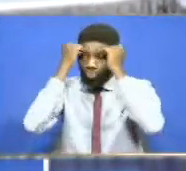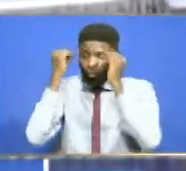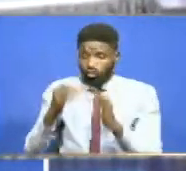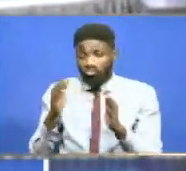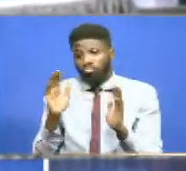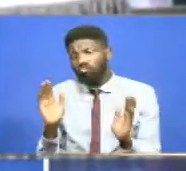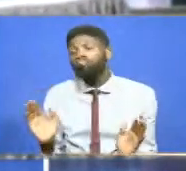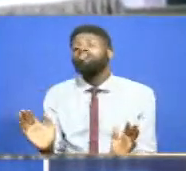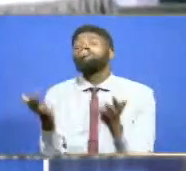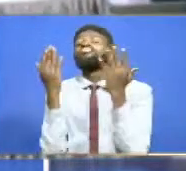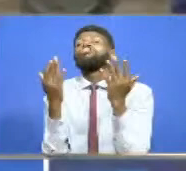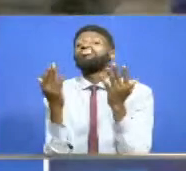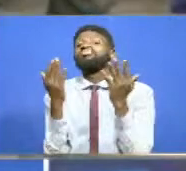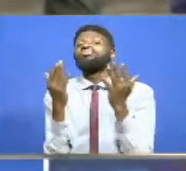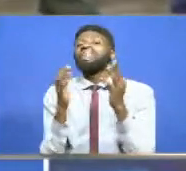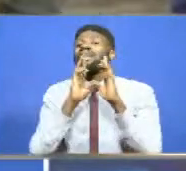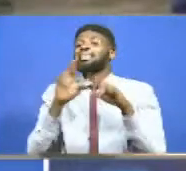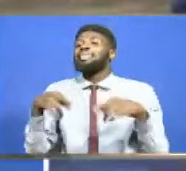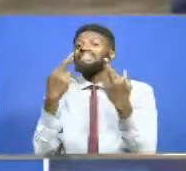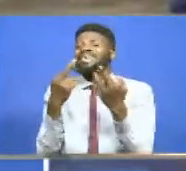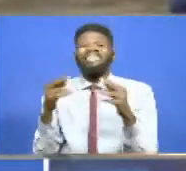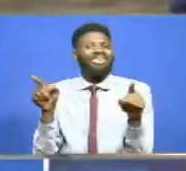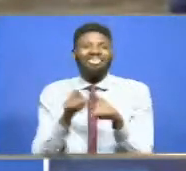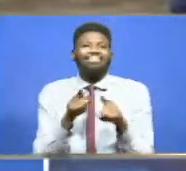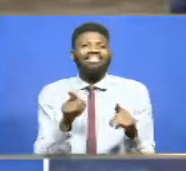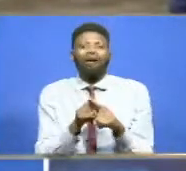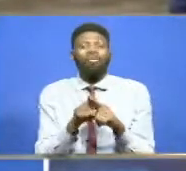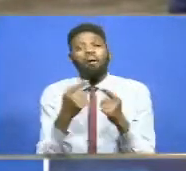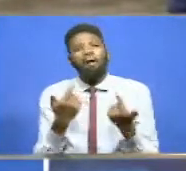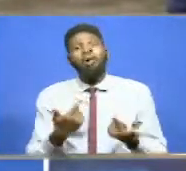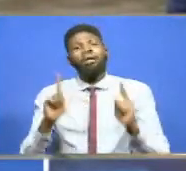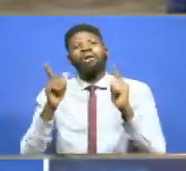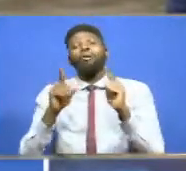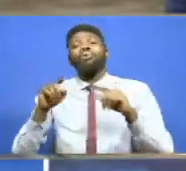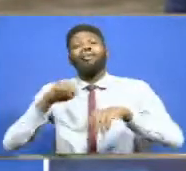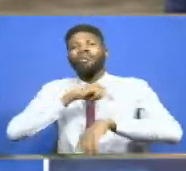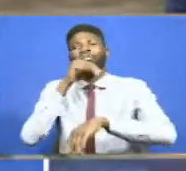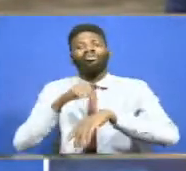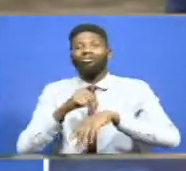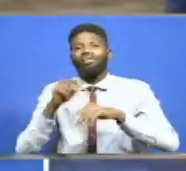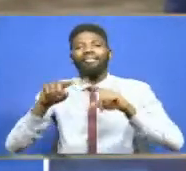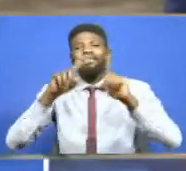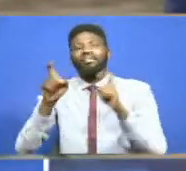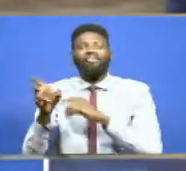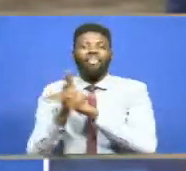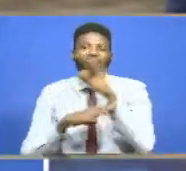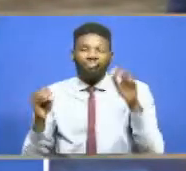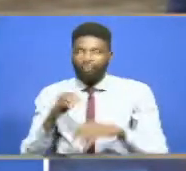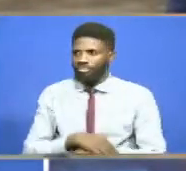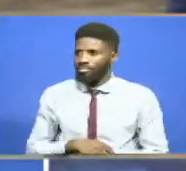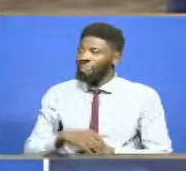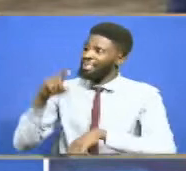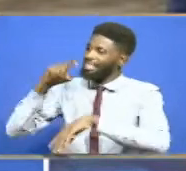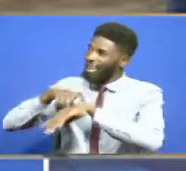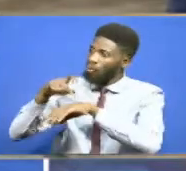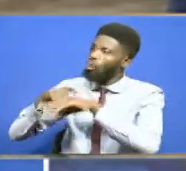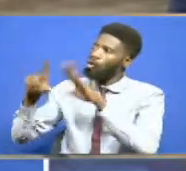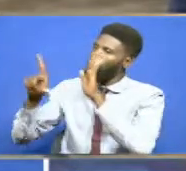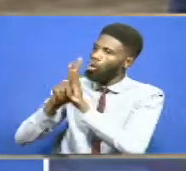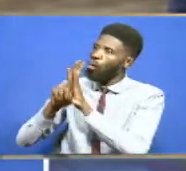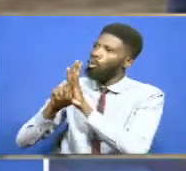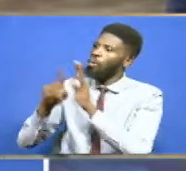kuruhusu maovu ya mtihani. Ukivunja sheria, serikali naomba hivi afuatilie